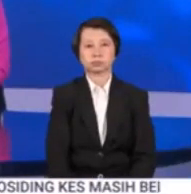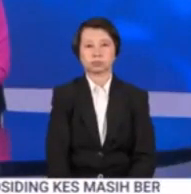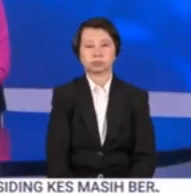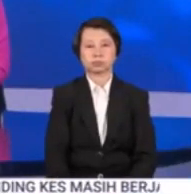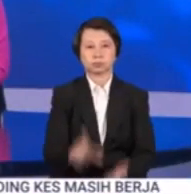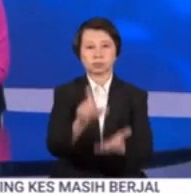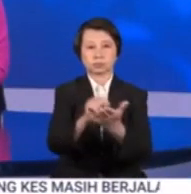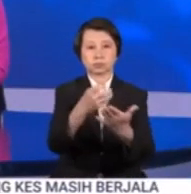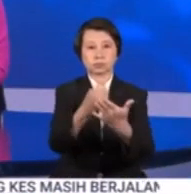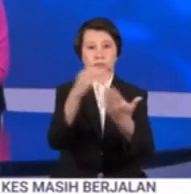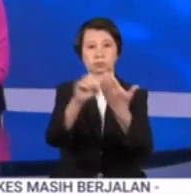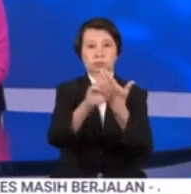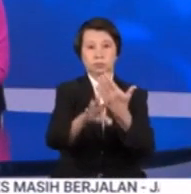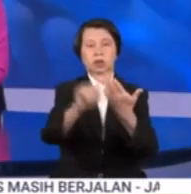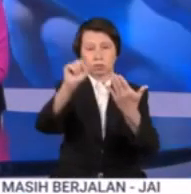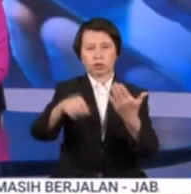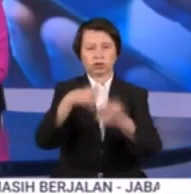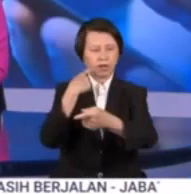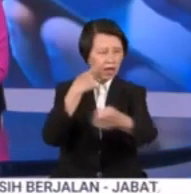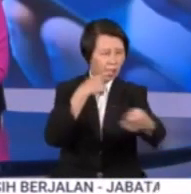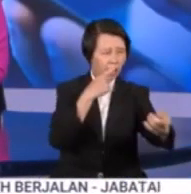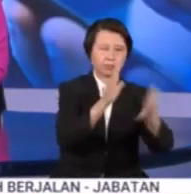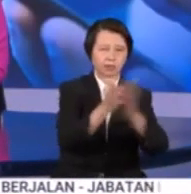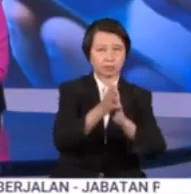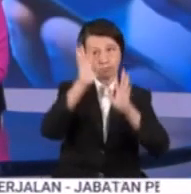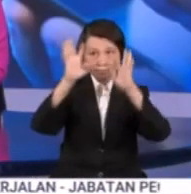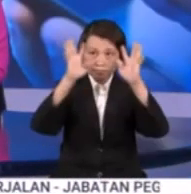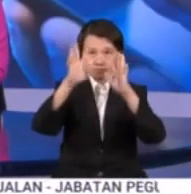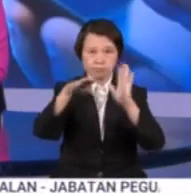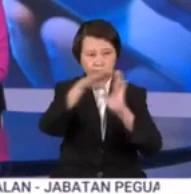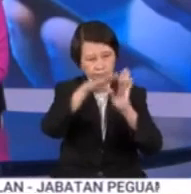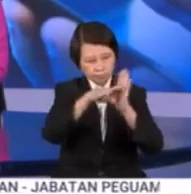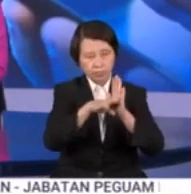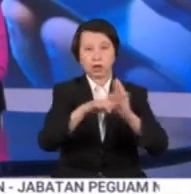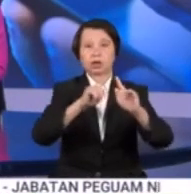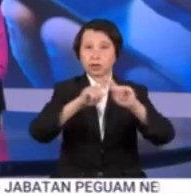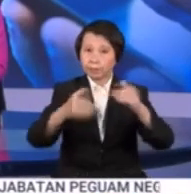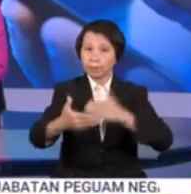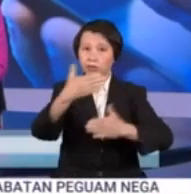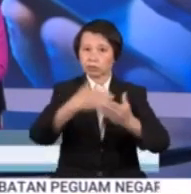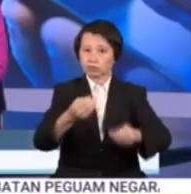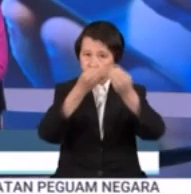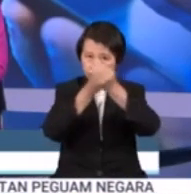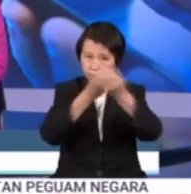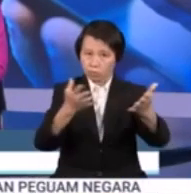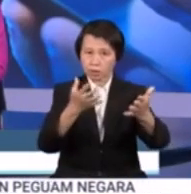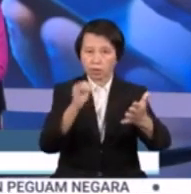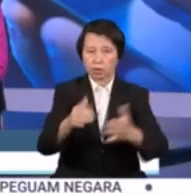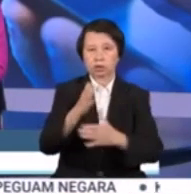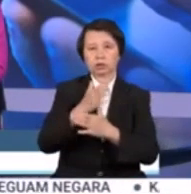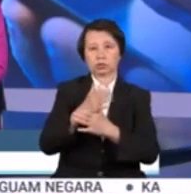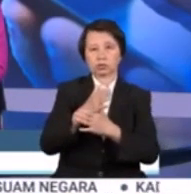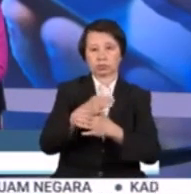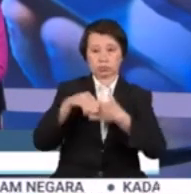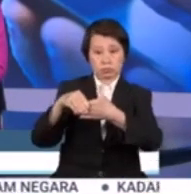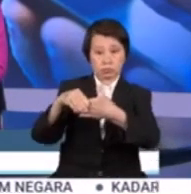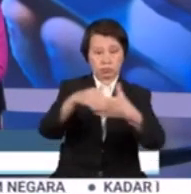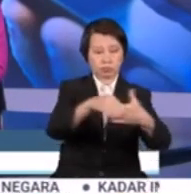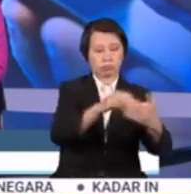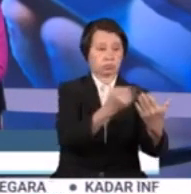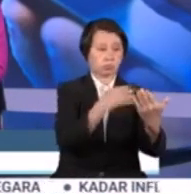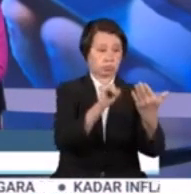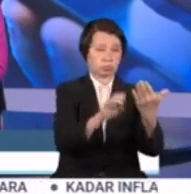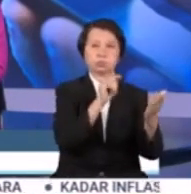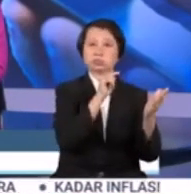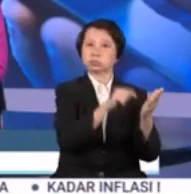Media sosial membolehkan sesiapa sahaja jadi pencipta kandungan. Namun, di sebalik maklumat bermanfaat yang dikongsikan, platform itu turut